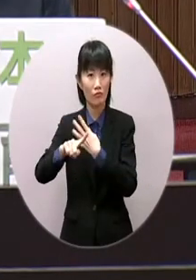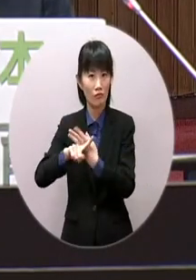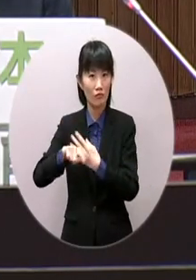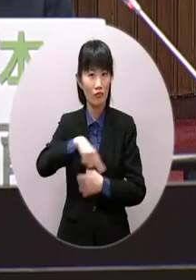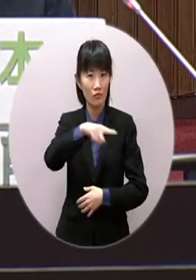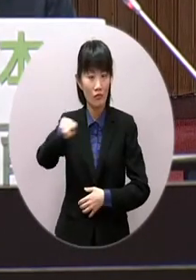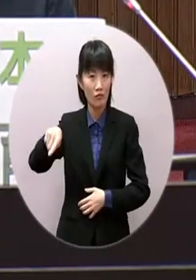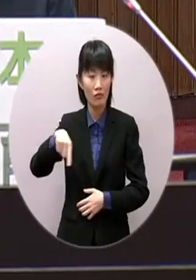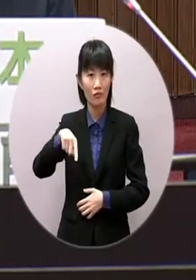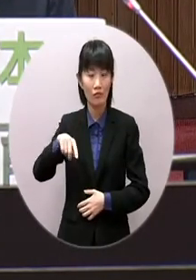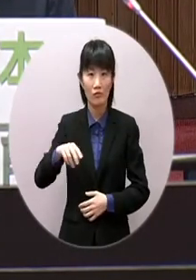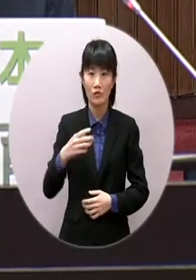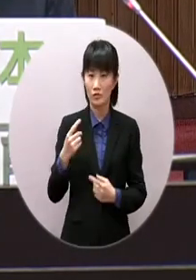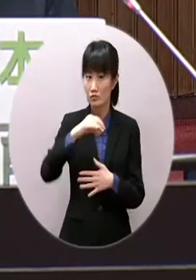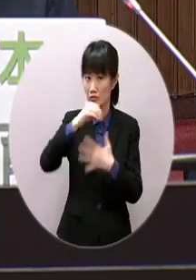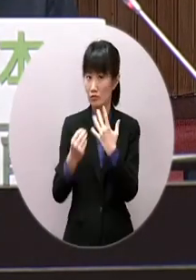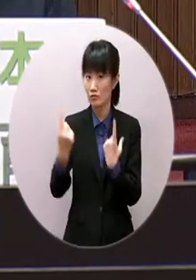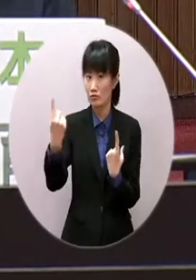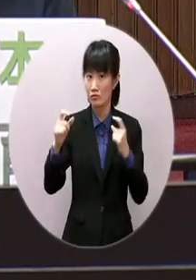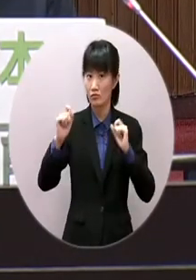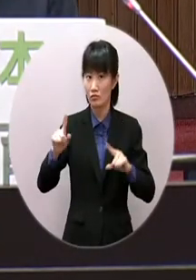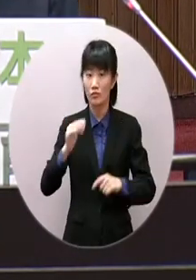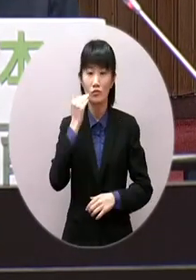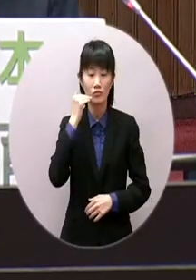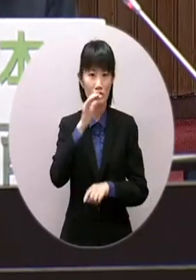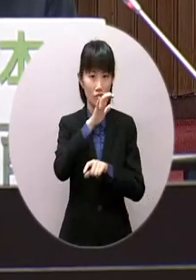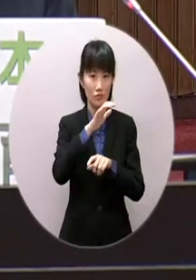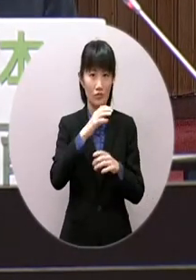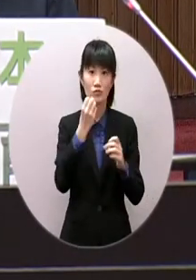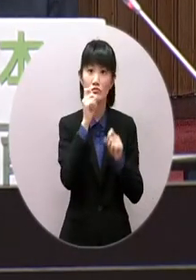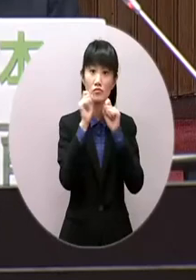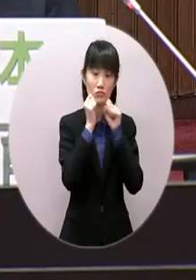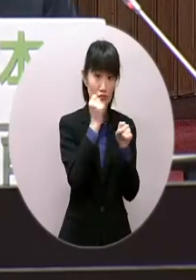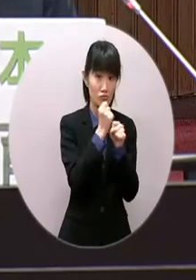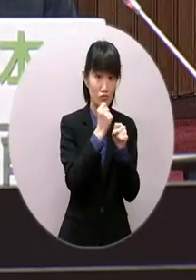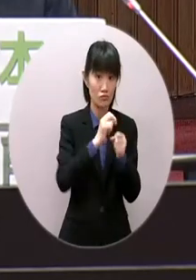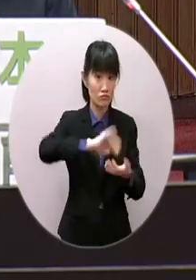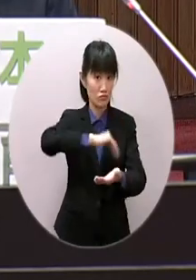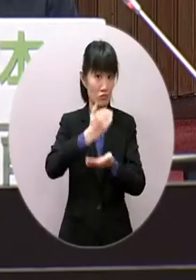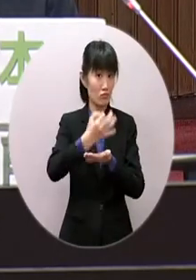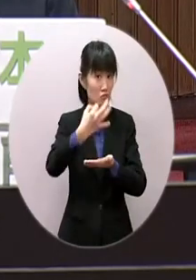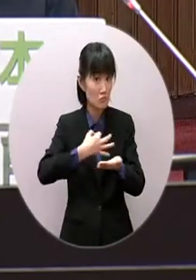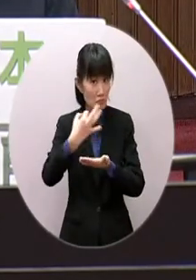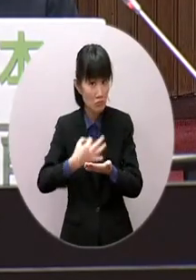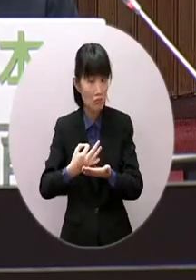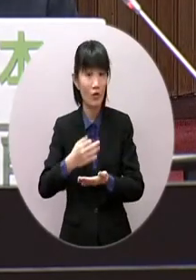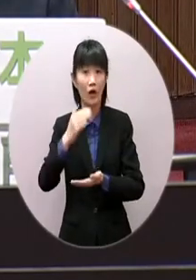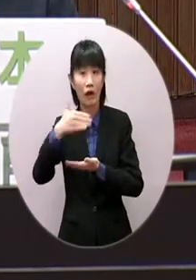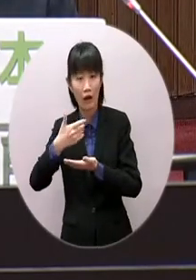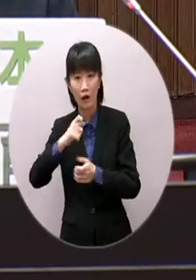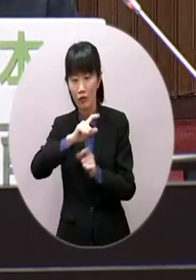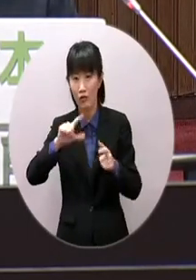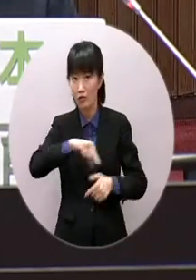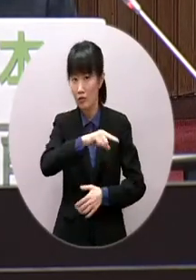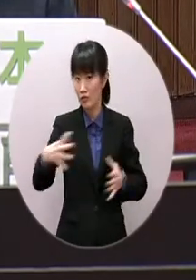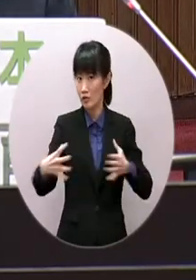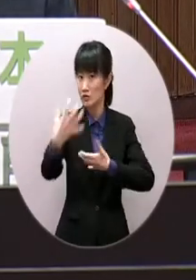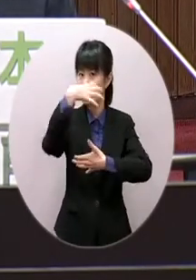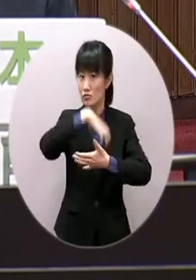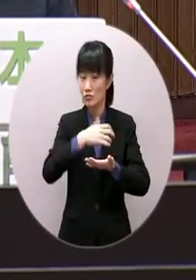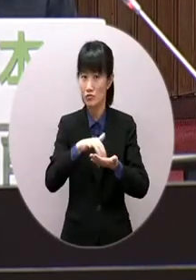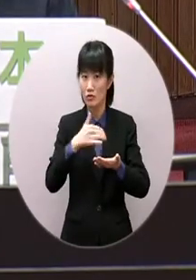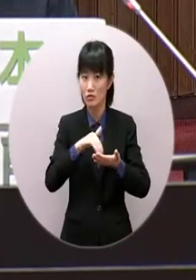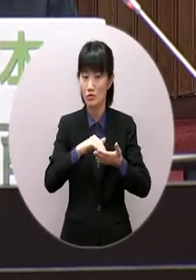我们没有嘛，吼。但如果我们把这些食品制造啦、批发啦，甚至于零售餐饮加入的话，它占台湾 GDP